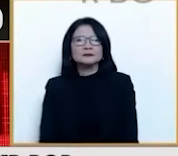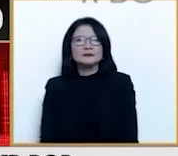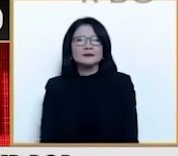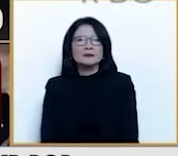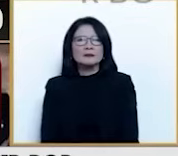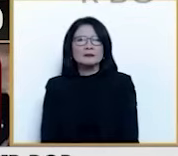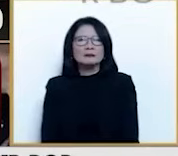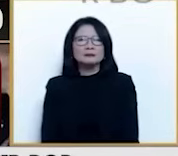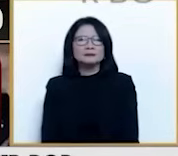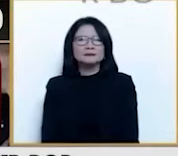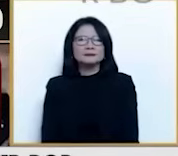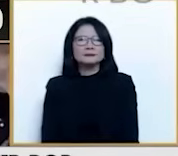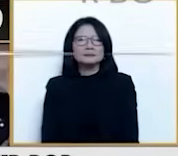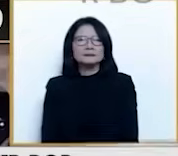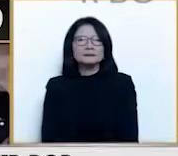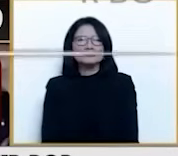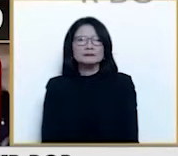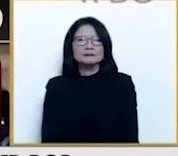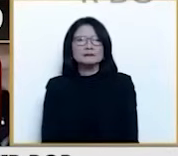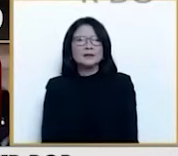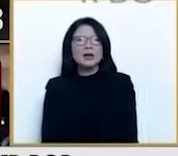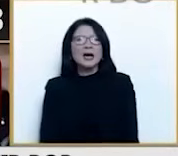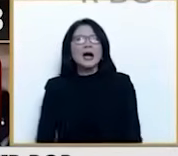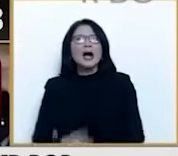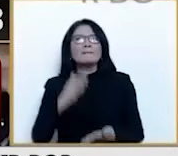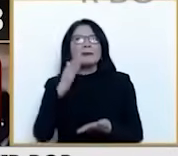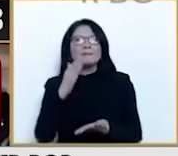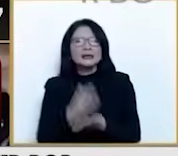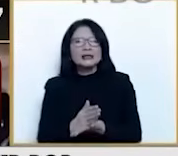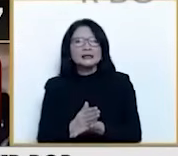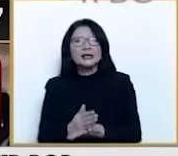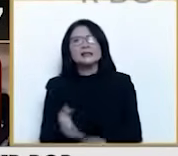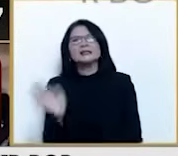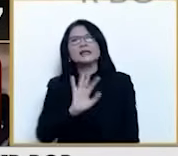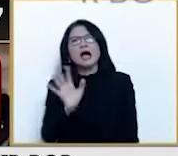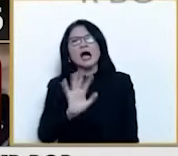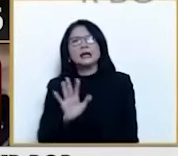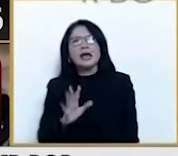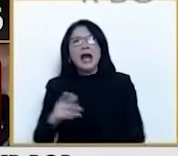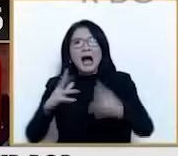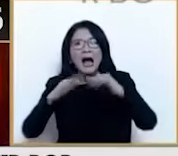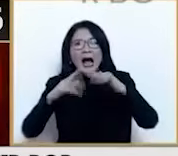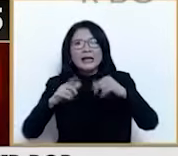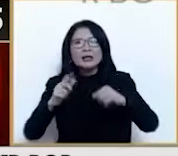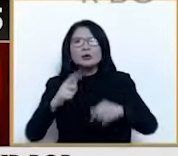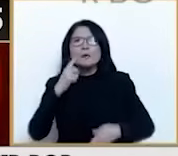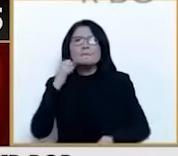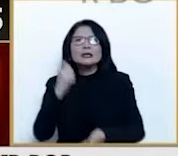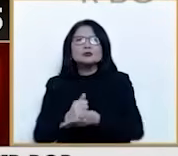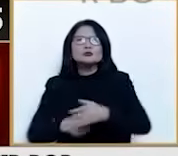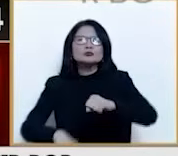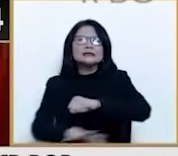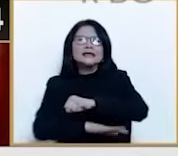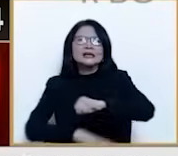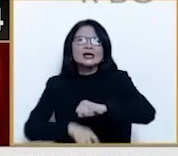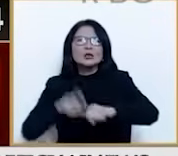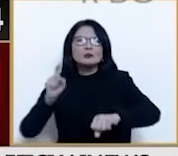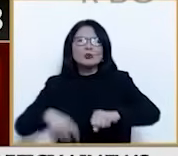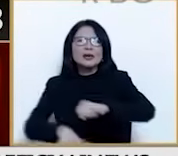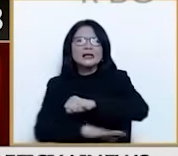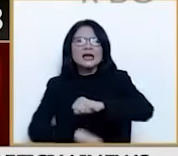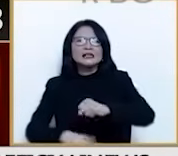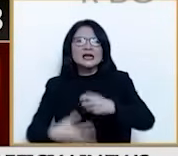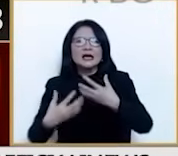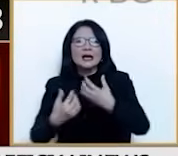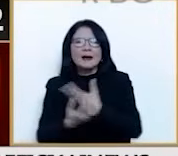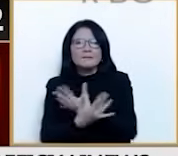persilakan. Saya rasa pembatasan tidak perlu dilakukan karena air merupakan kebutuhan dasar manusia. Kalau perlu